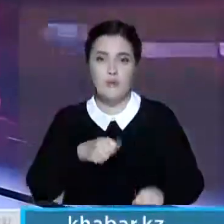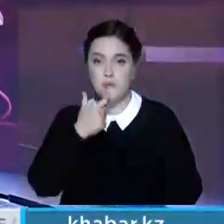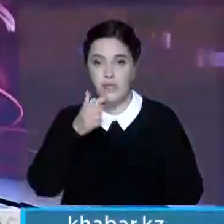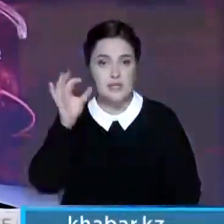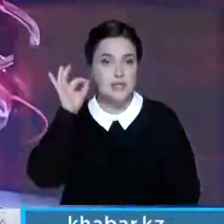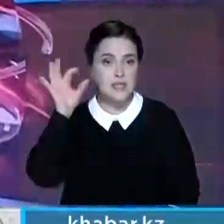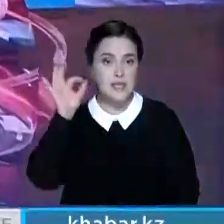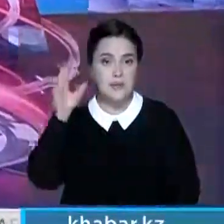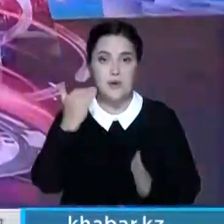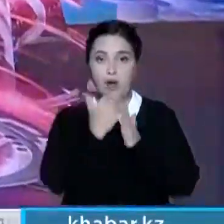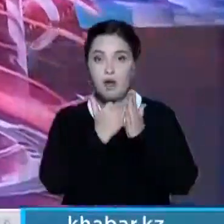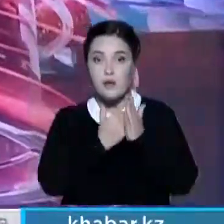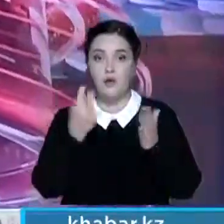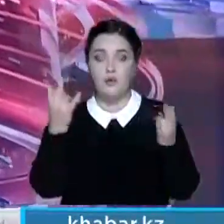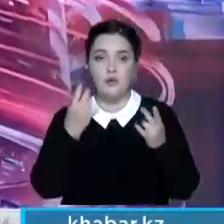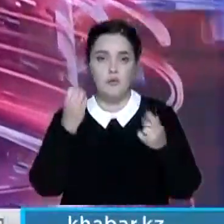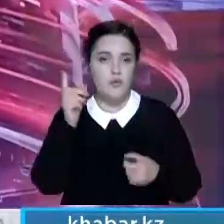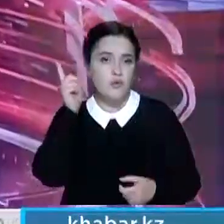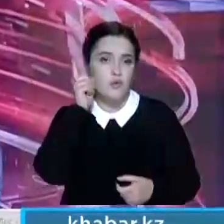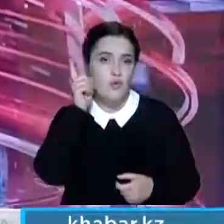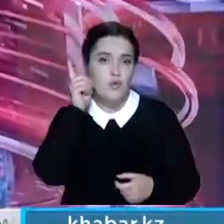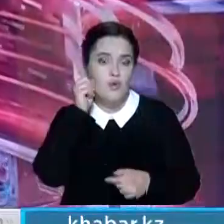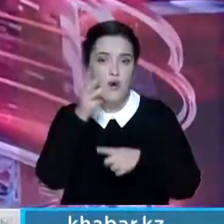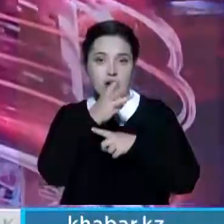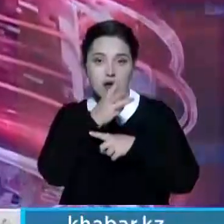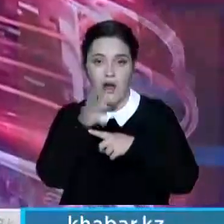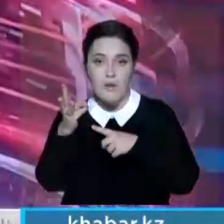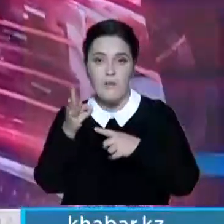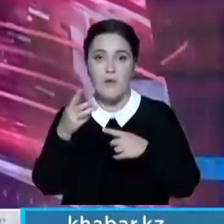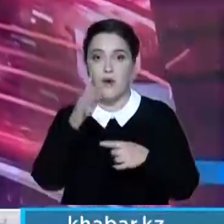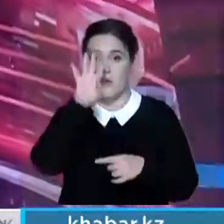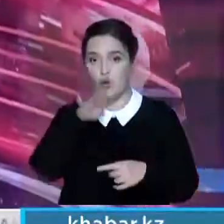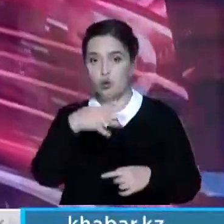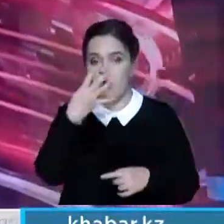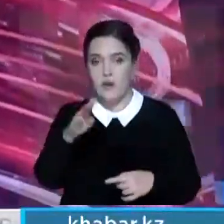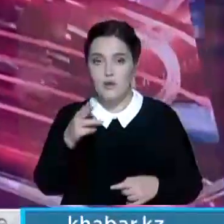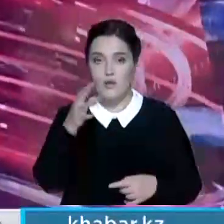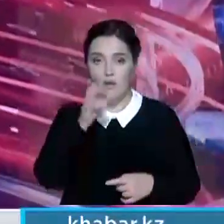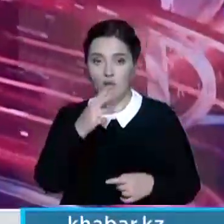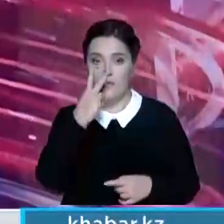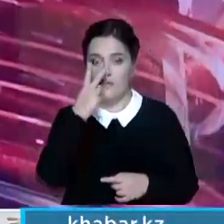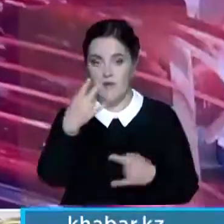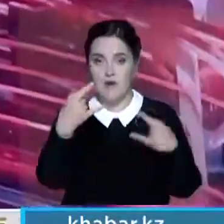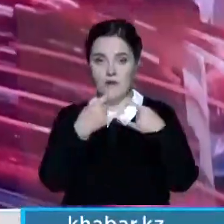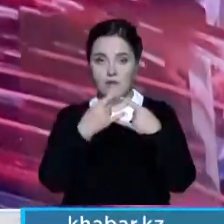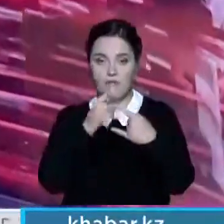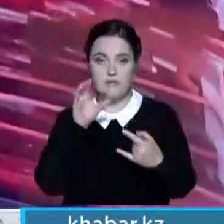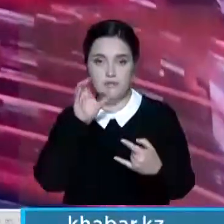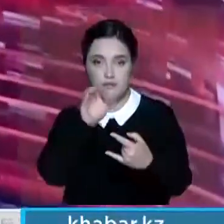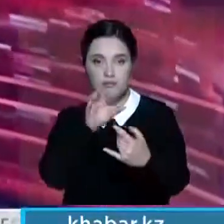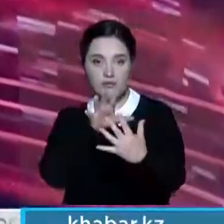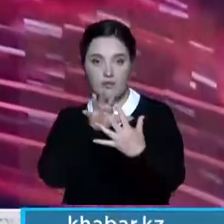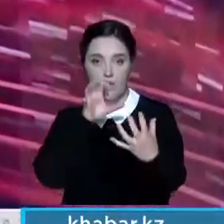можно смотреть и в телеграм-канале. Для этого нужно просто навести камеру своего телефона на QR-код, который вы видите на